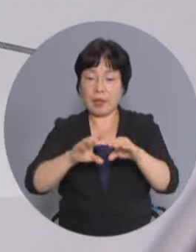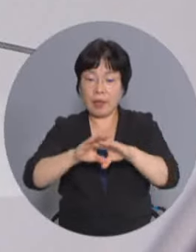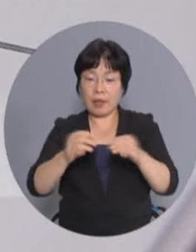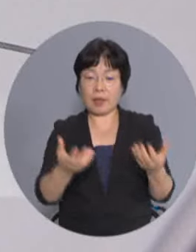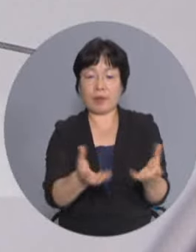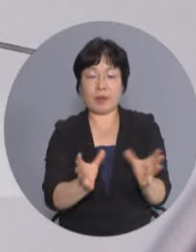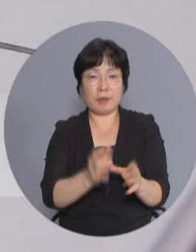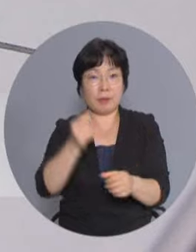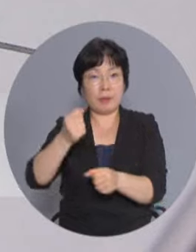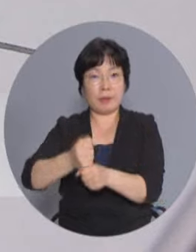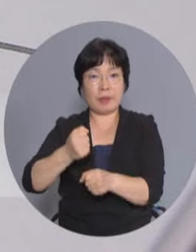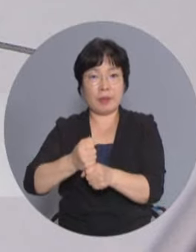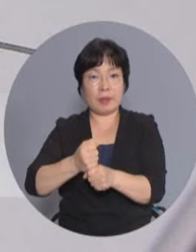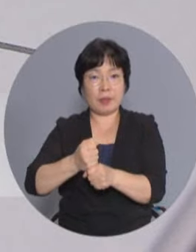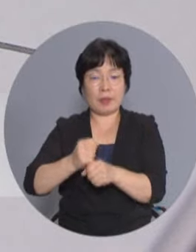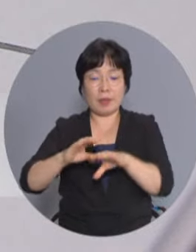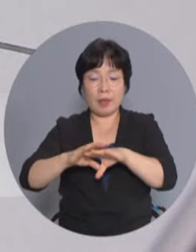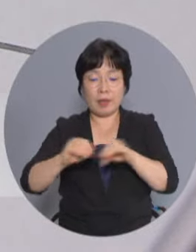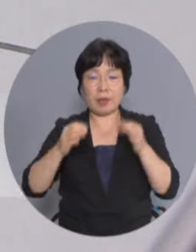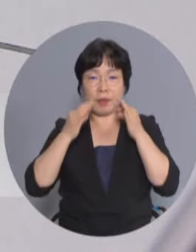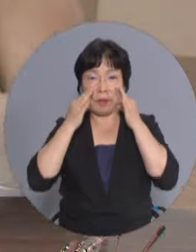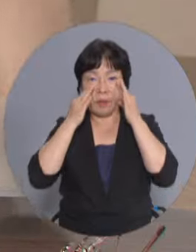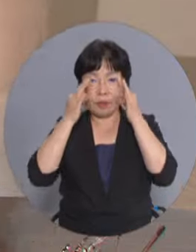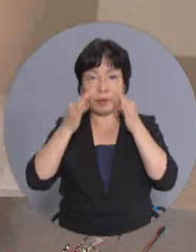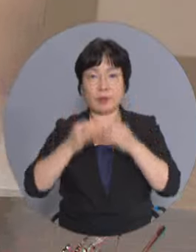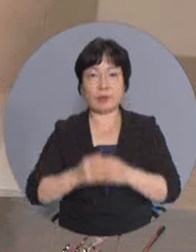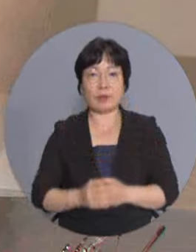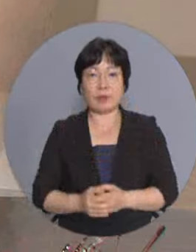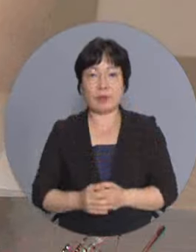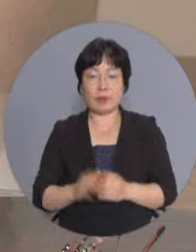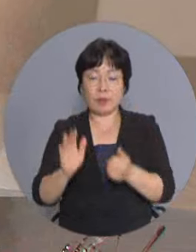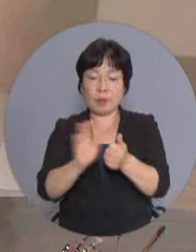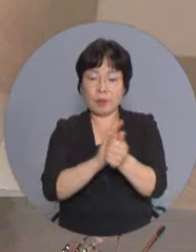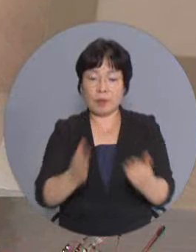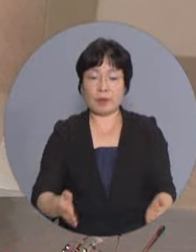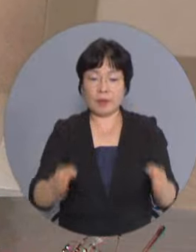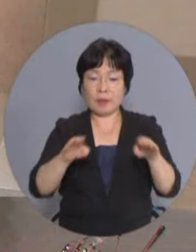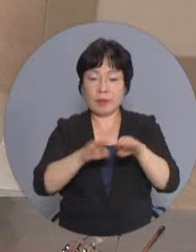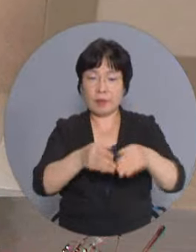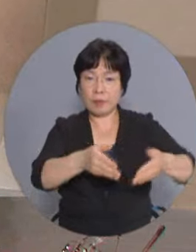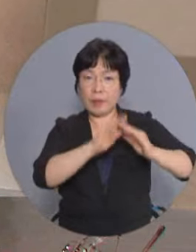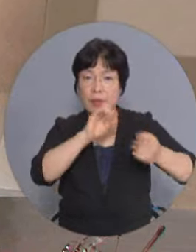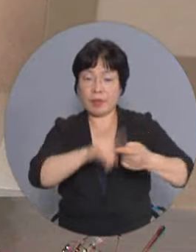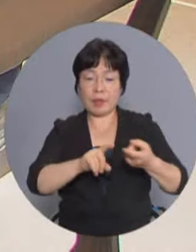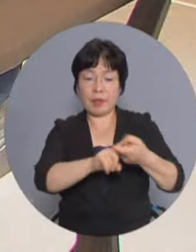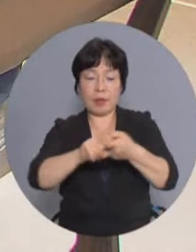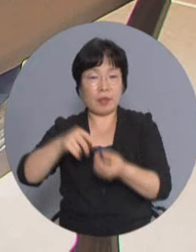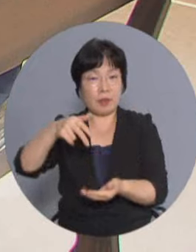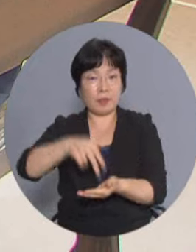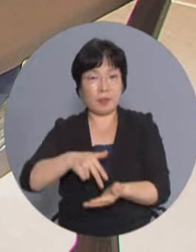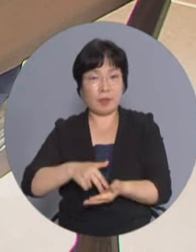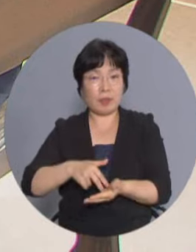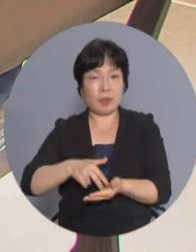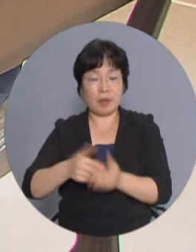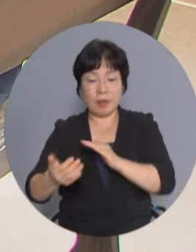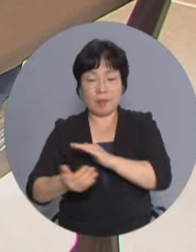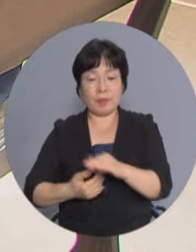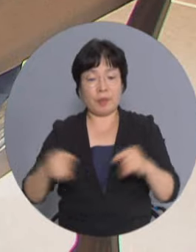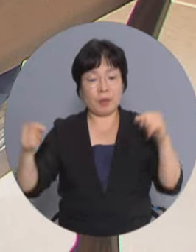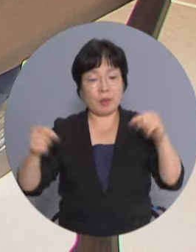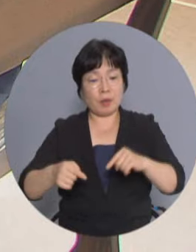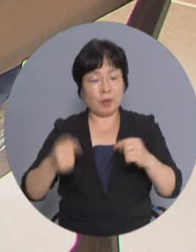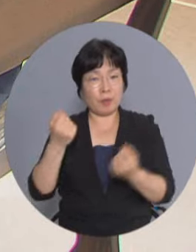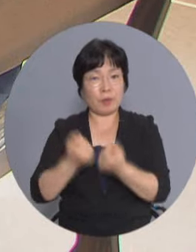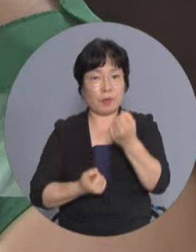대책위원회를 구성하고 대응에 나섰습니다. 노인복지타운 건립과 관련해 연합회 측과 어떤 사전 협의나